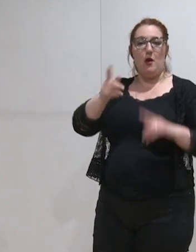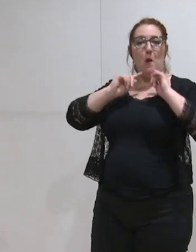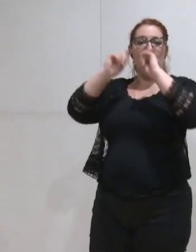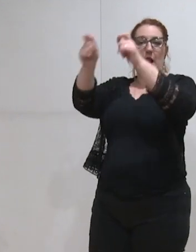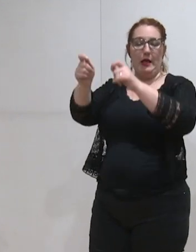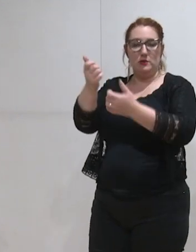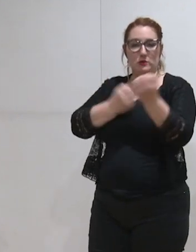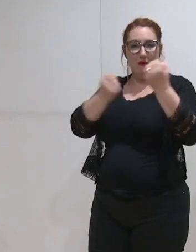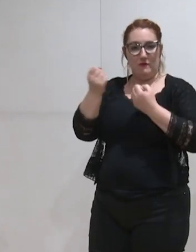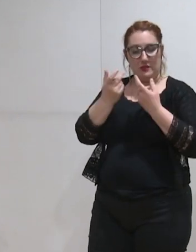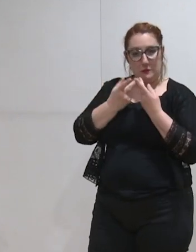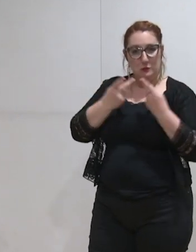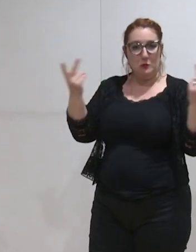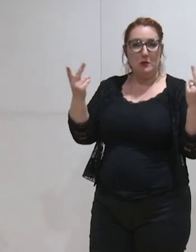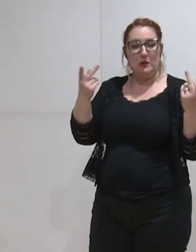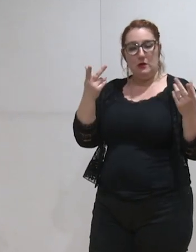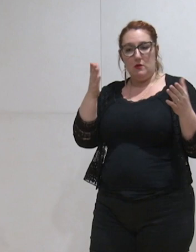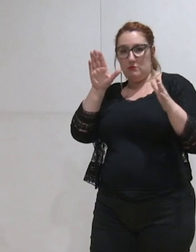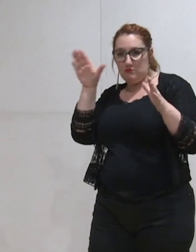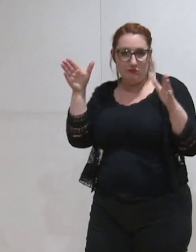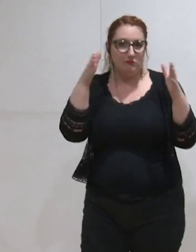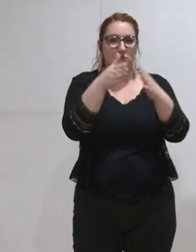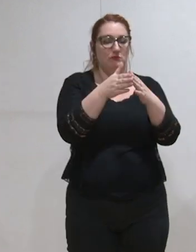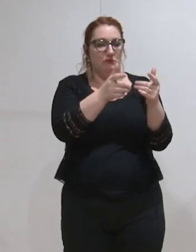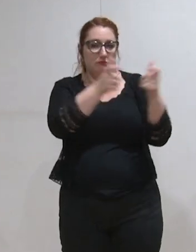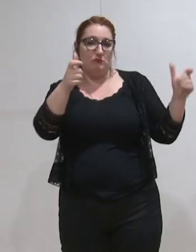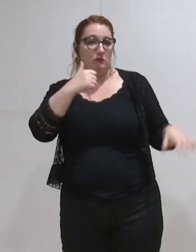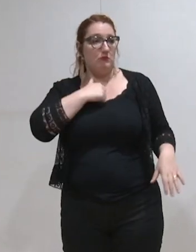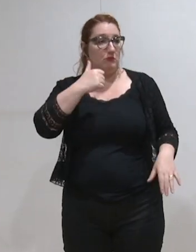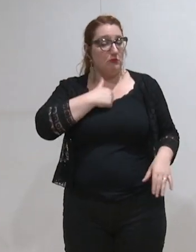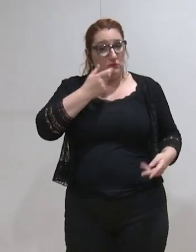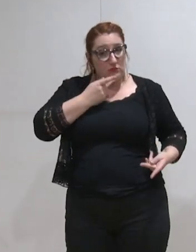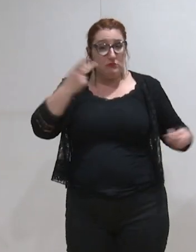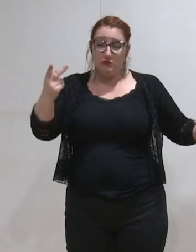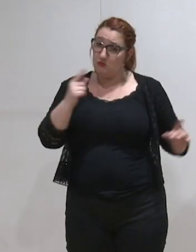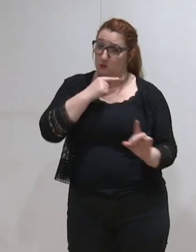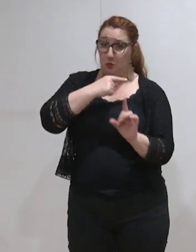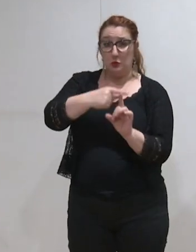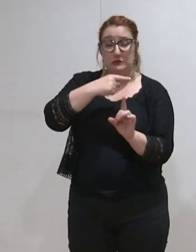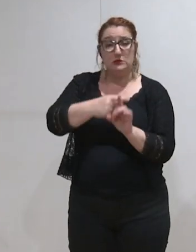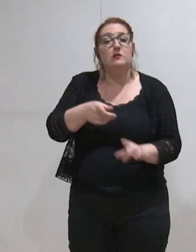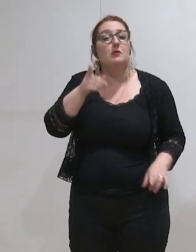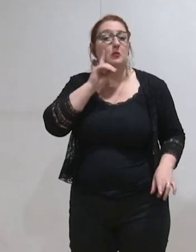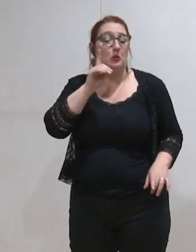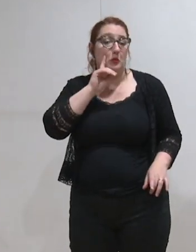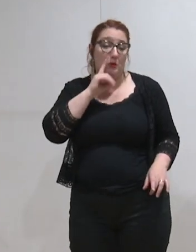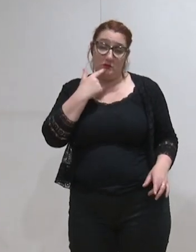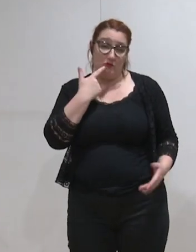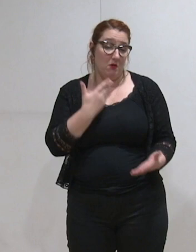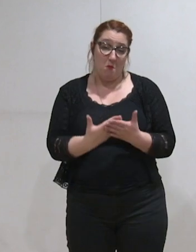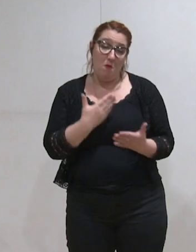l'orientez vers un opérateur privé est une bonne chose puisque au fond vous